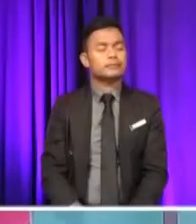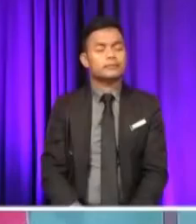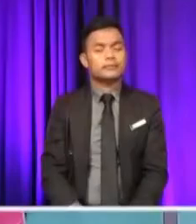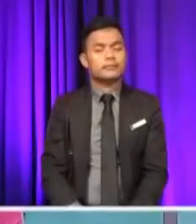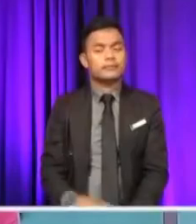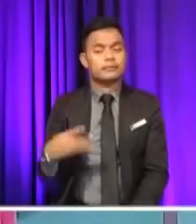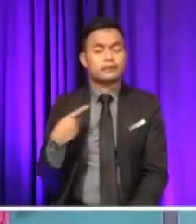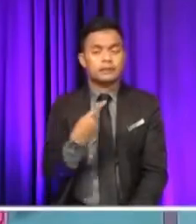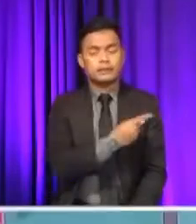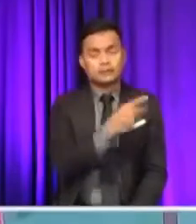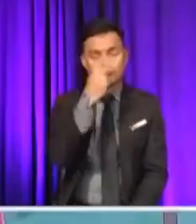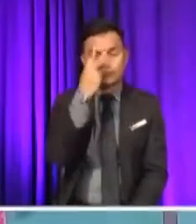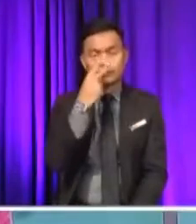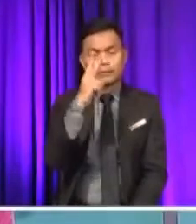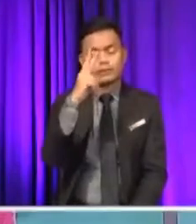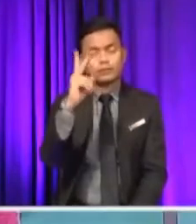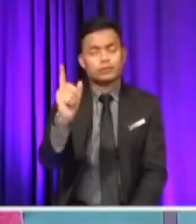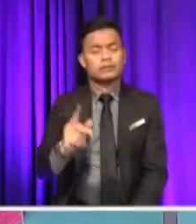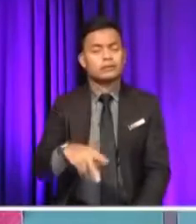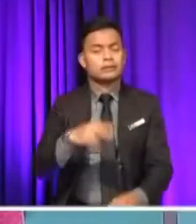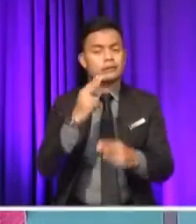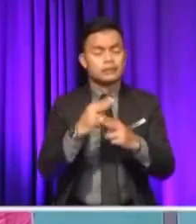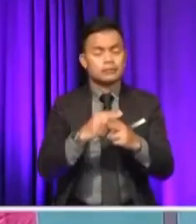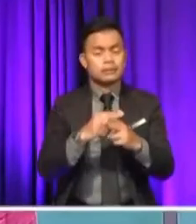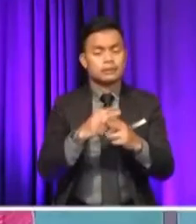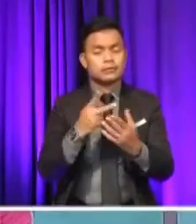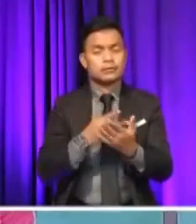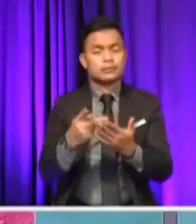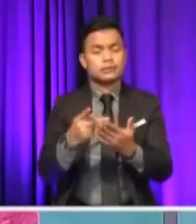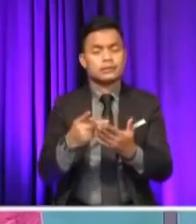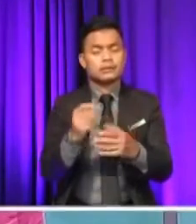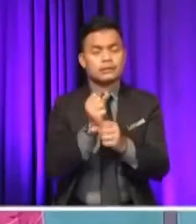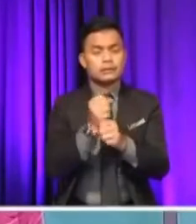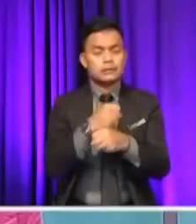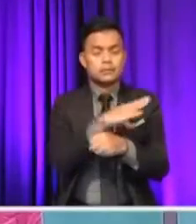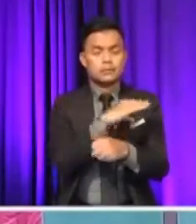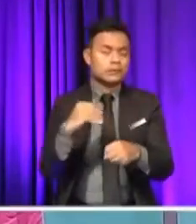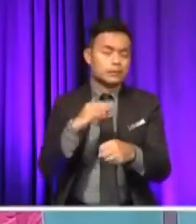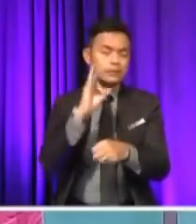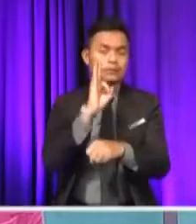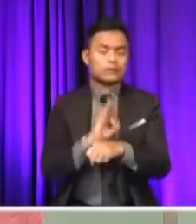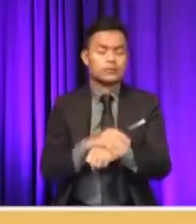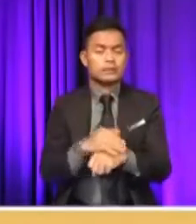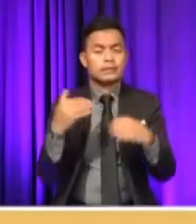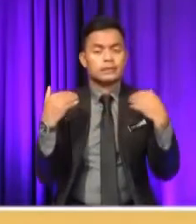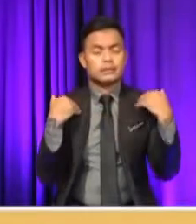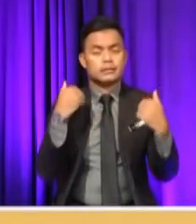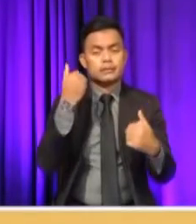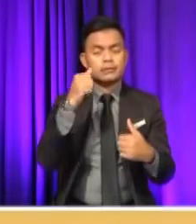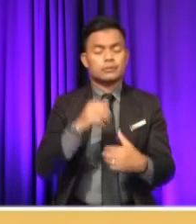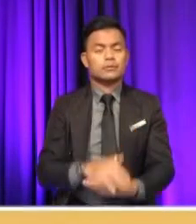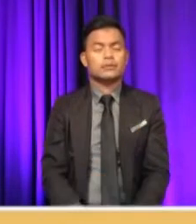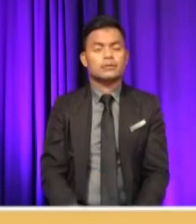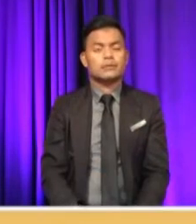saya dah ringkaskan dia punya nama komponen, simbol dengan dia punya fungsi. Okey, ada tadi 10 kan? Okey, yang